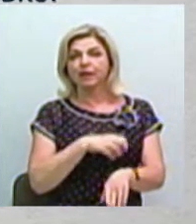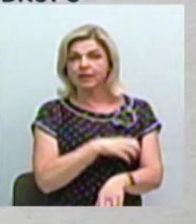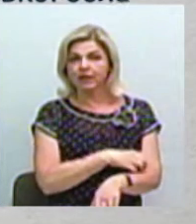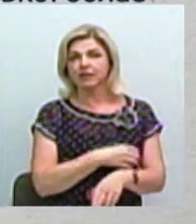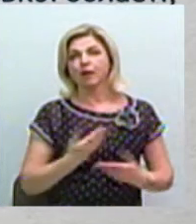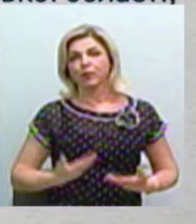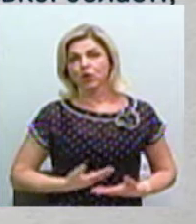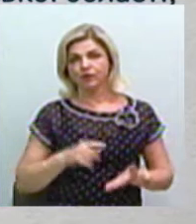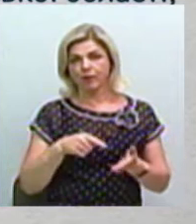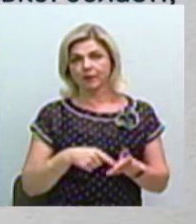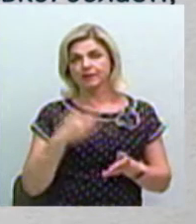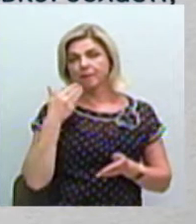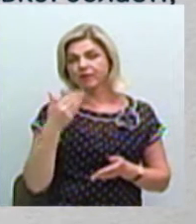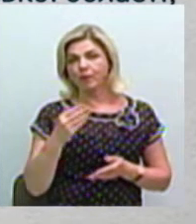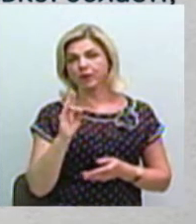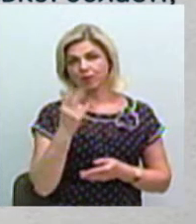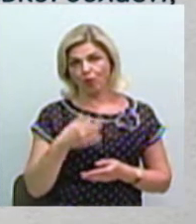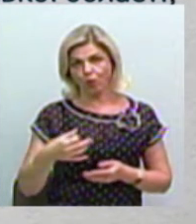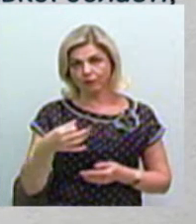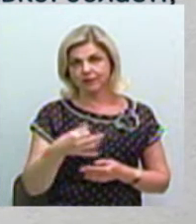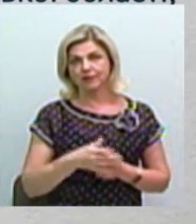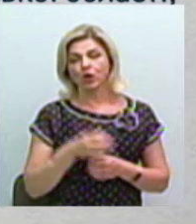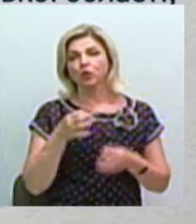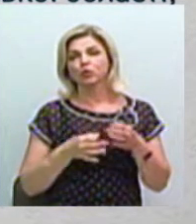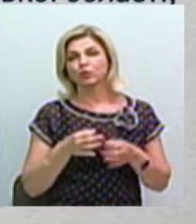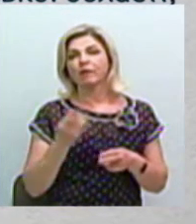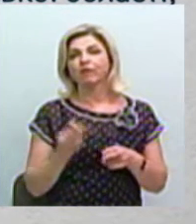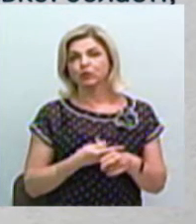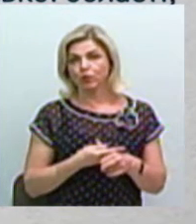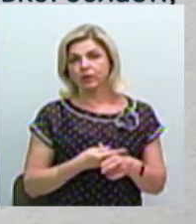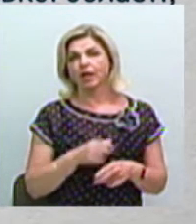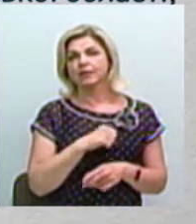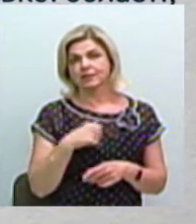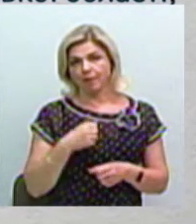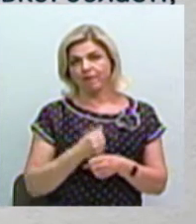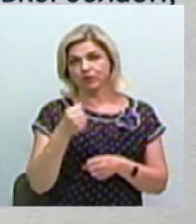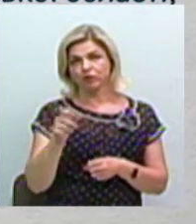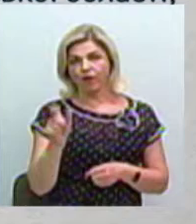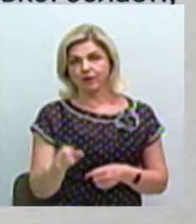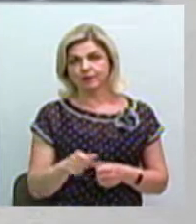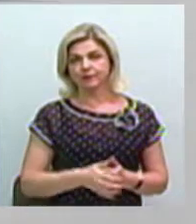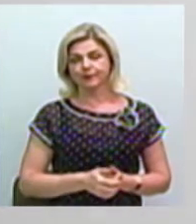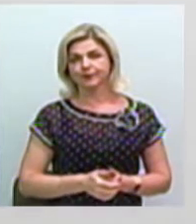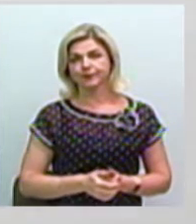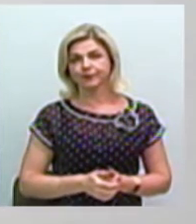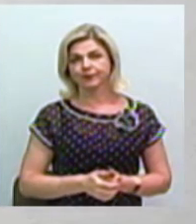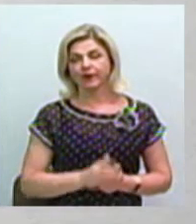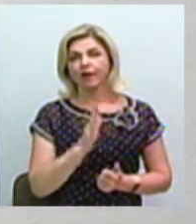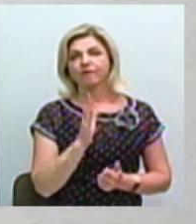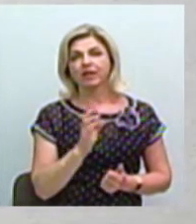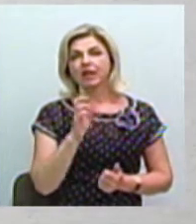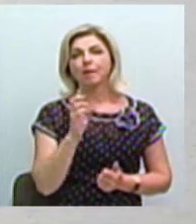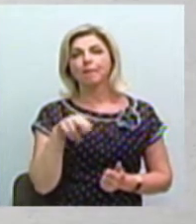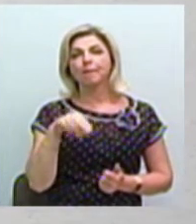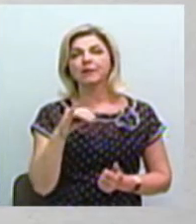Проживає в місті Первомайськ Миколаївської області. Судимість відсутня. Самовисуванець. Вадим